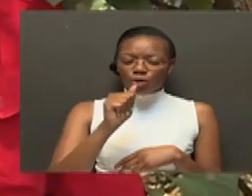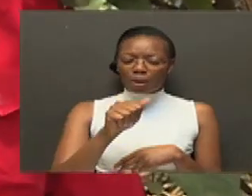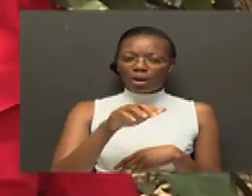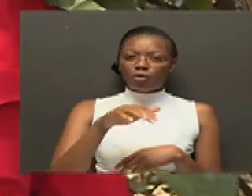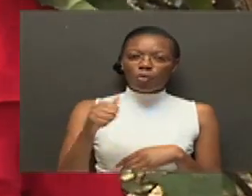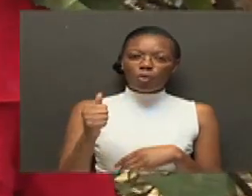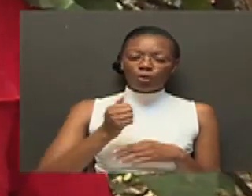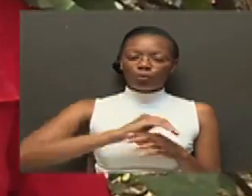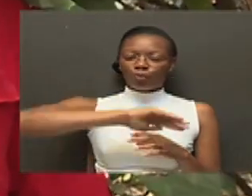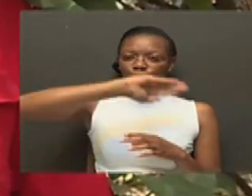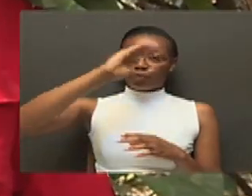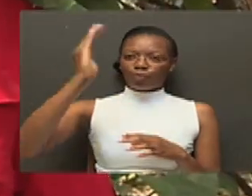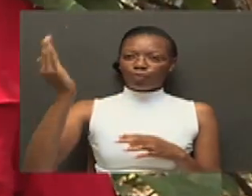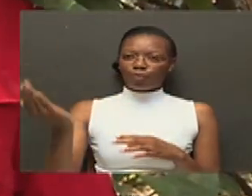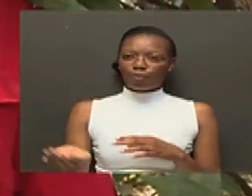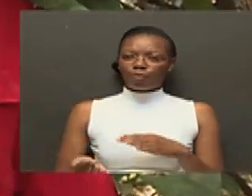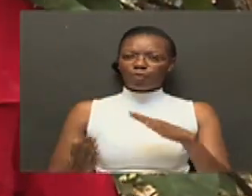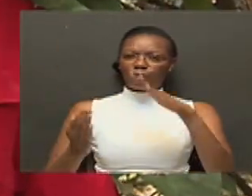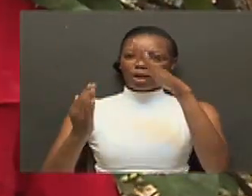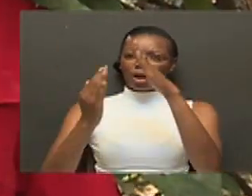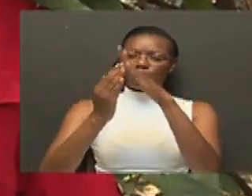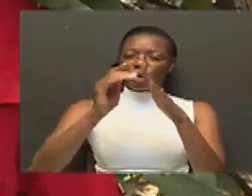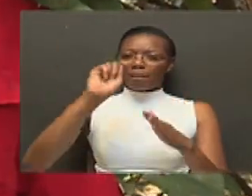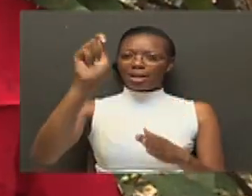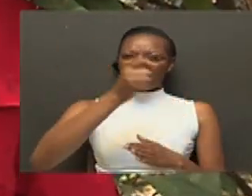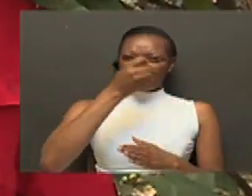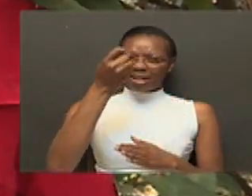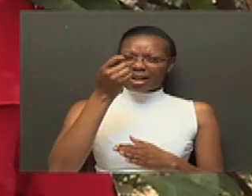Forest, na huko ni